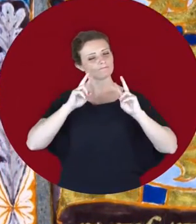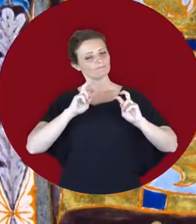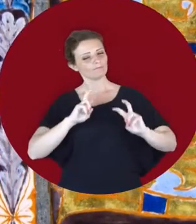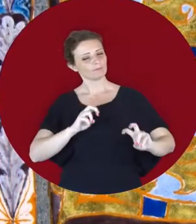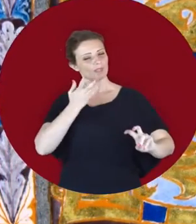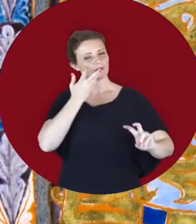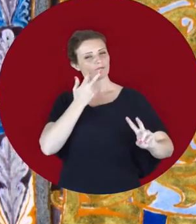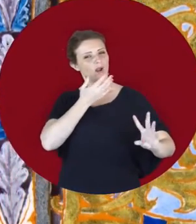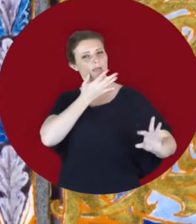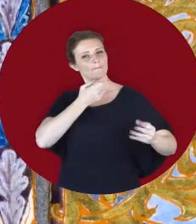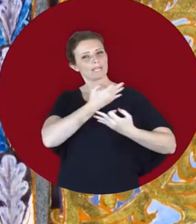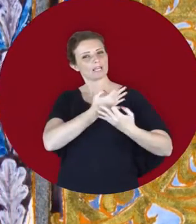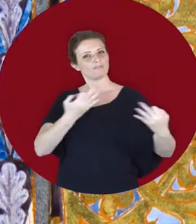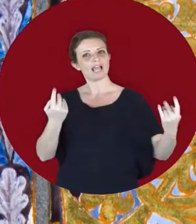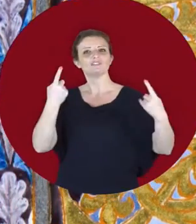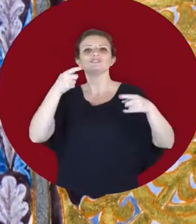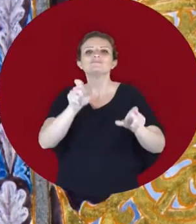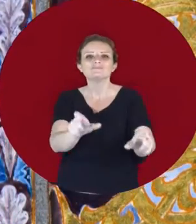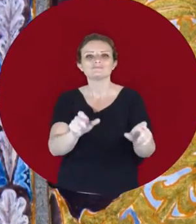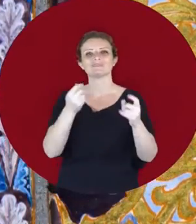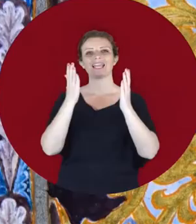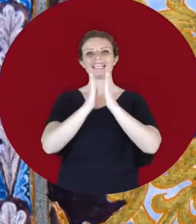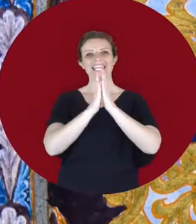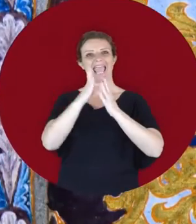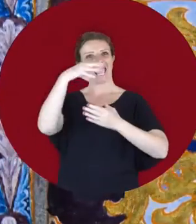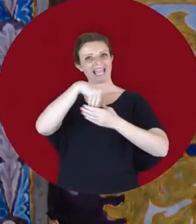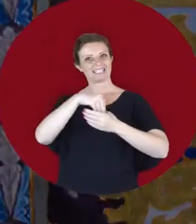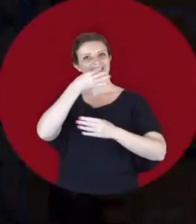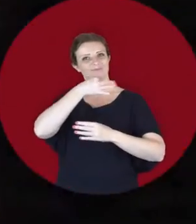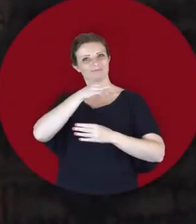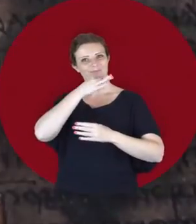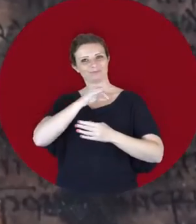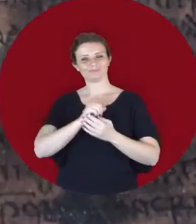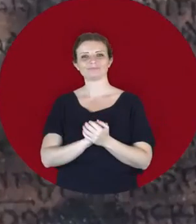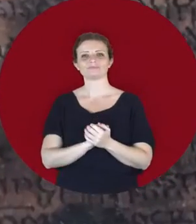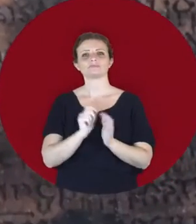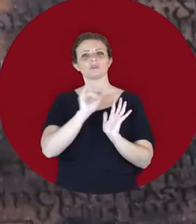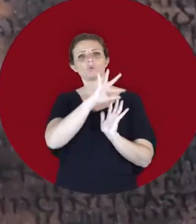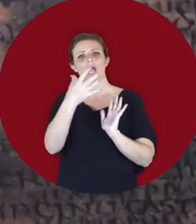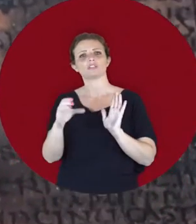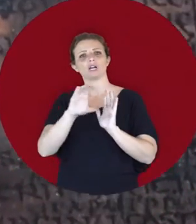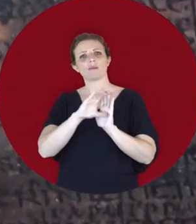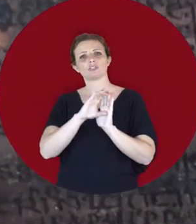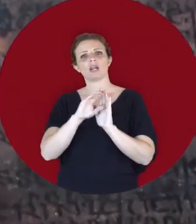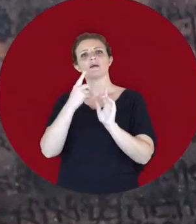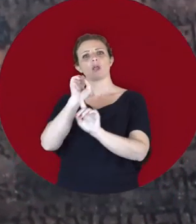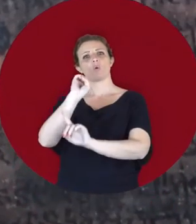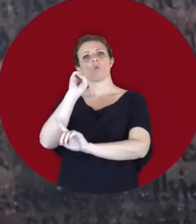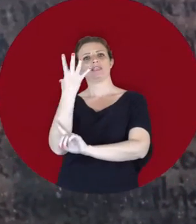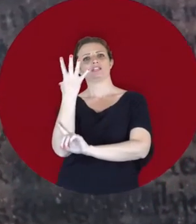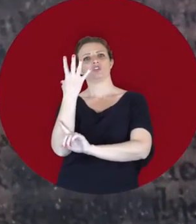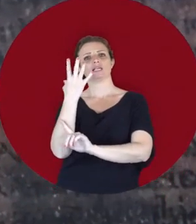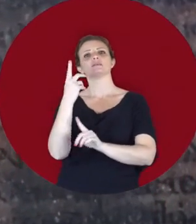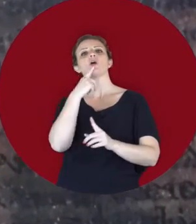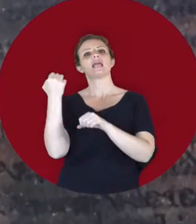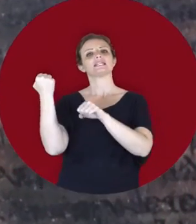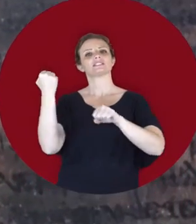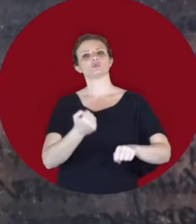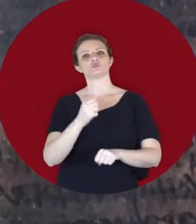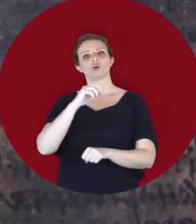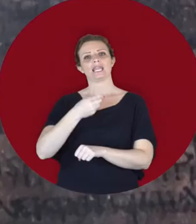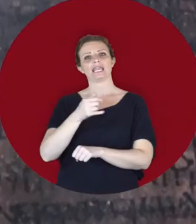riservata solo ai libri destinati alle più solenni funzioni liturgiche. Un altro codice della Capitolare Veronese, il